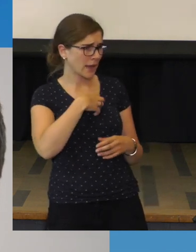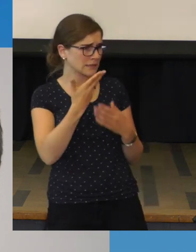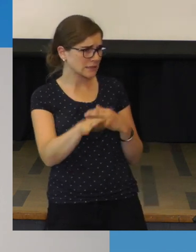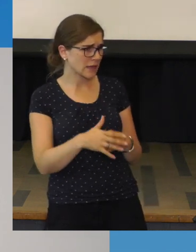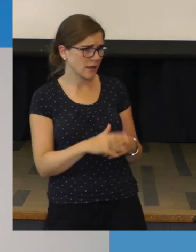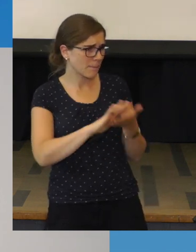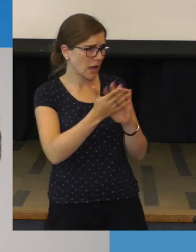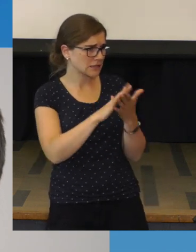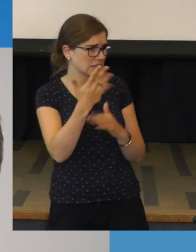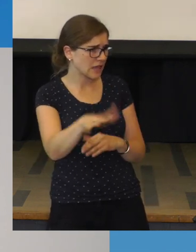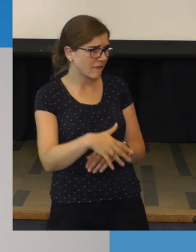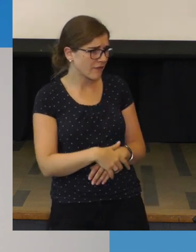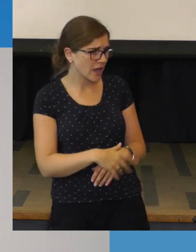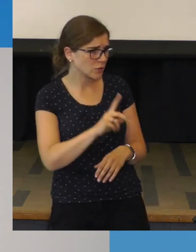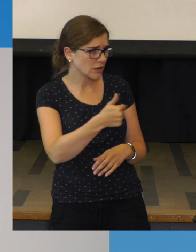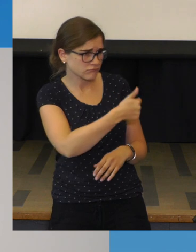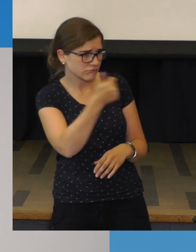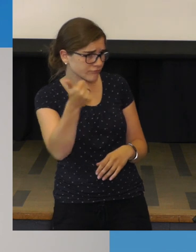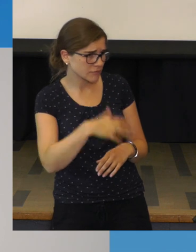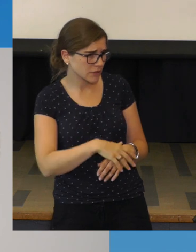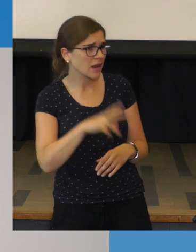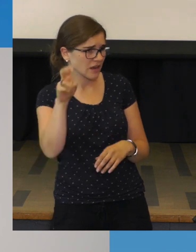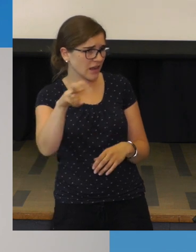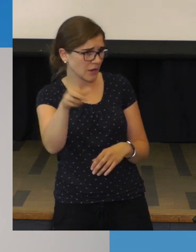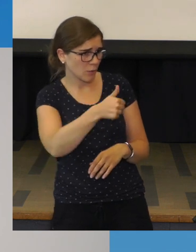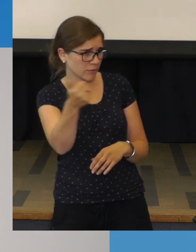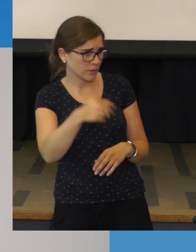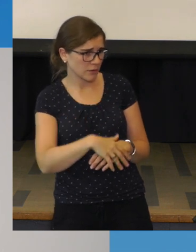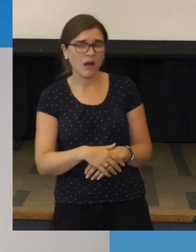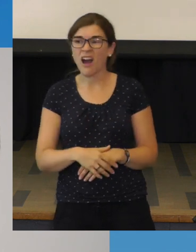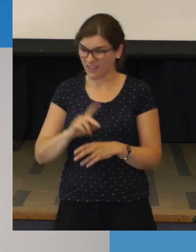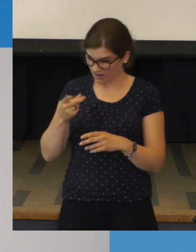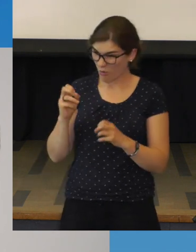Das machen wir gar nicht in der Praxis. Ach so, ich habe Sie zur Pulmonalvenenisolation ins Klinikum eingewiesen